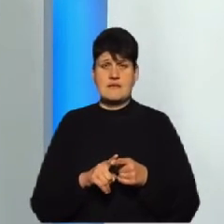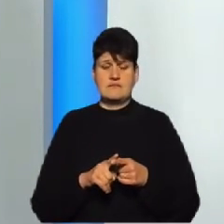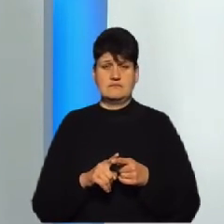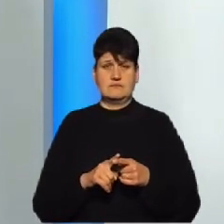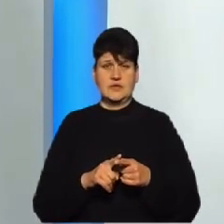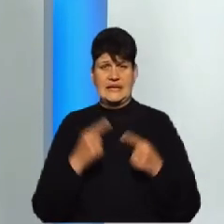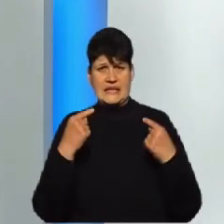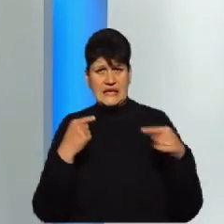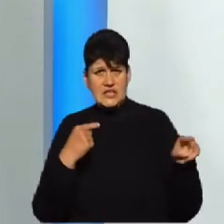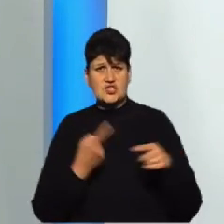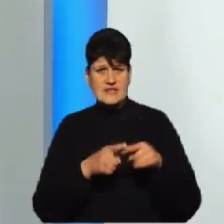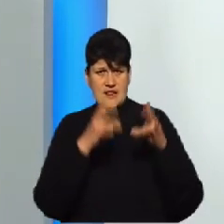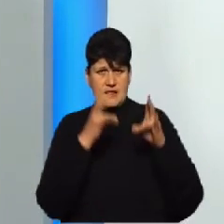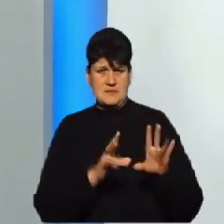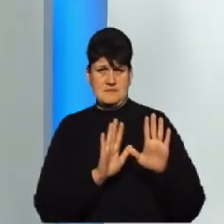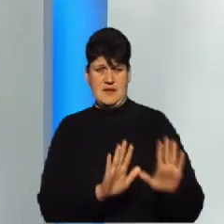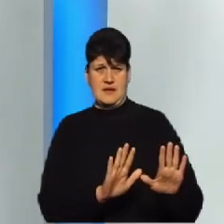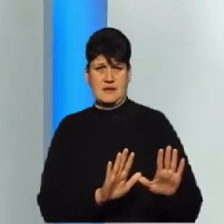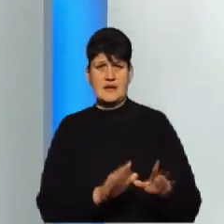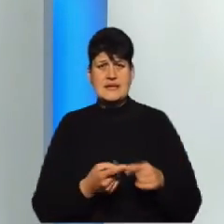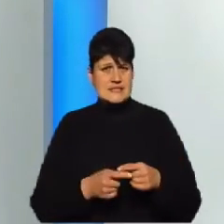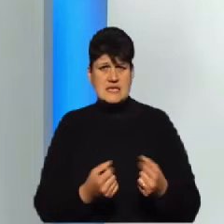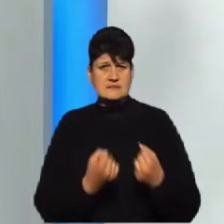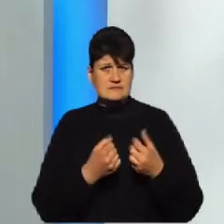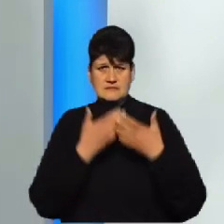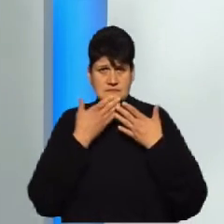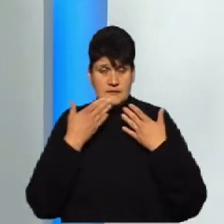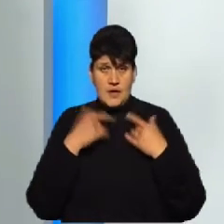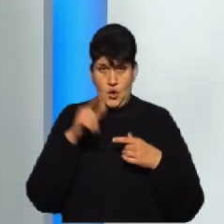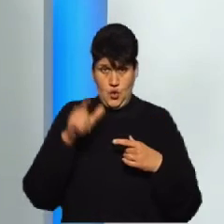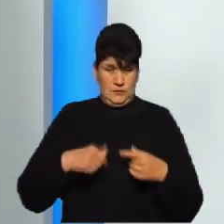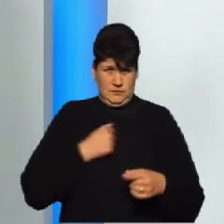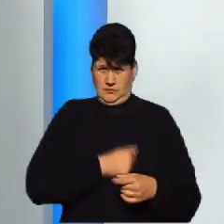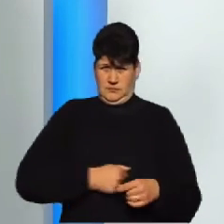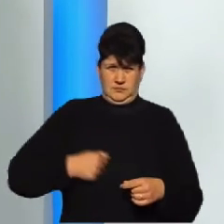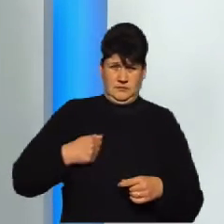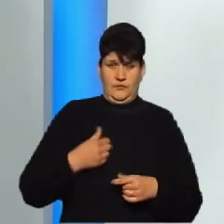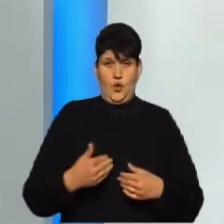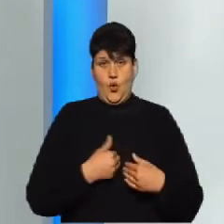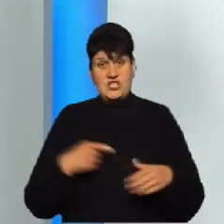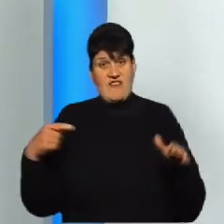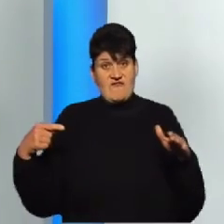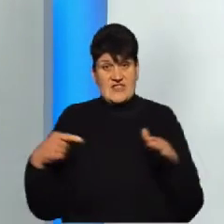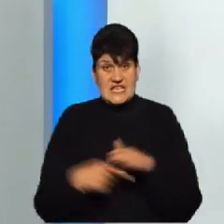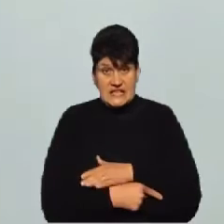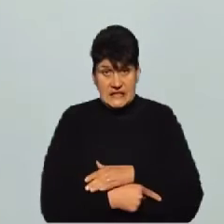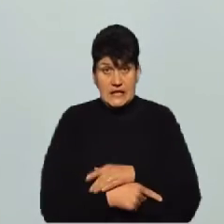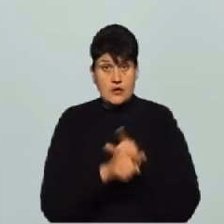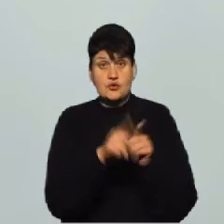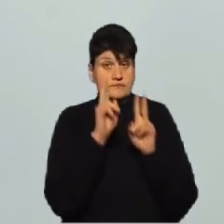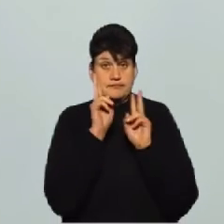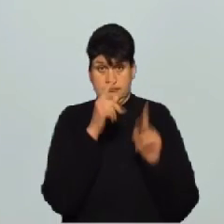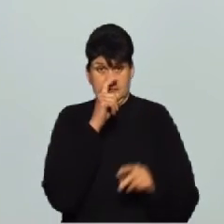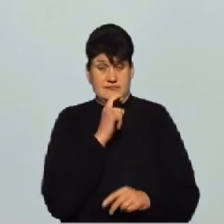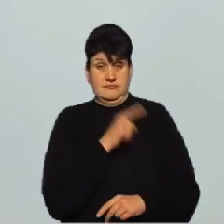провокує незахищеність, і людина агресує. Хоче вона або втікти від того, чого вона не знає, або напасти і